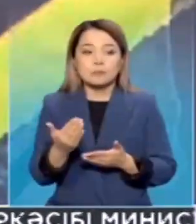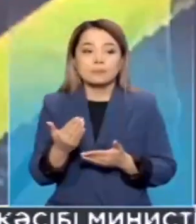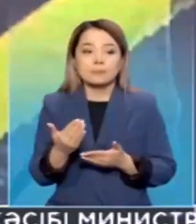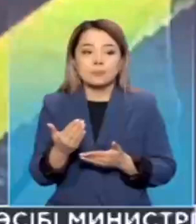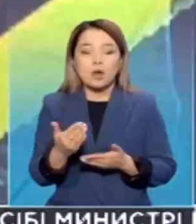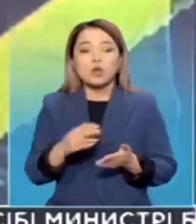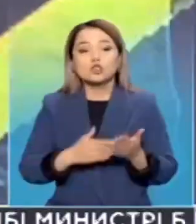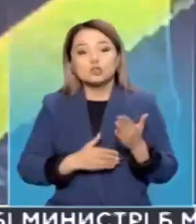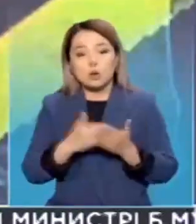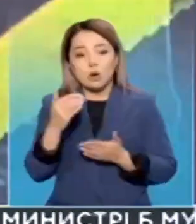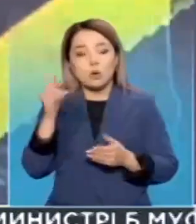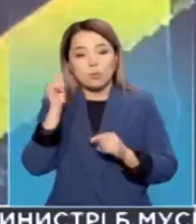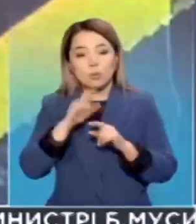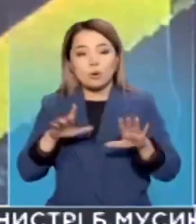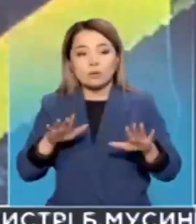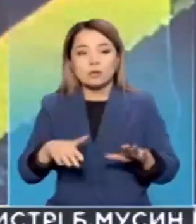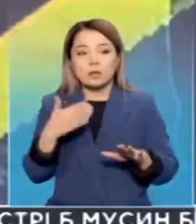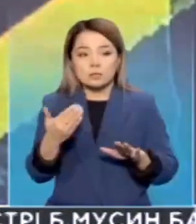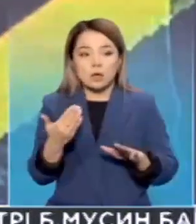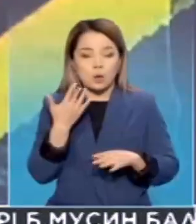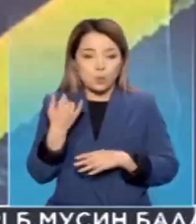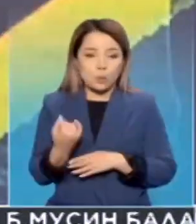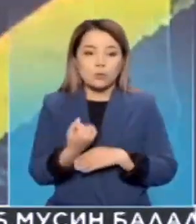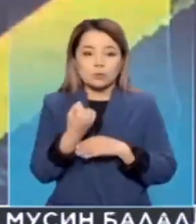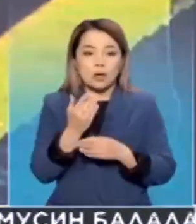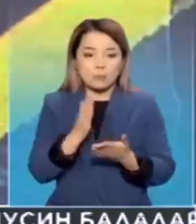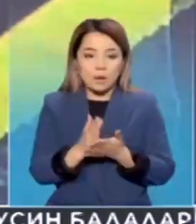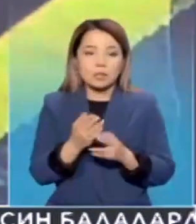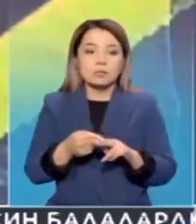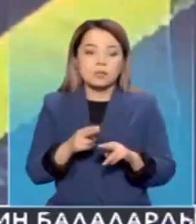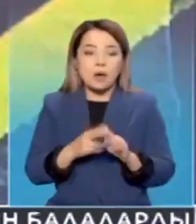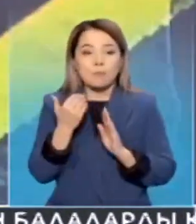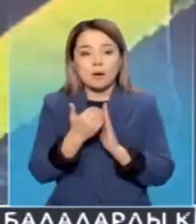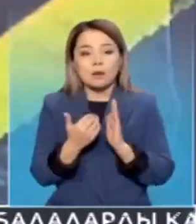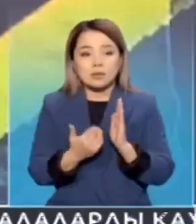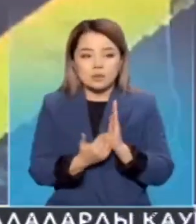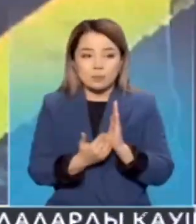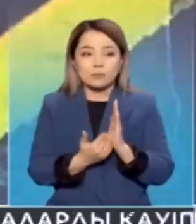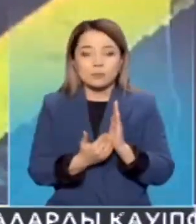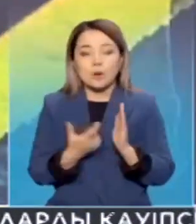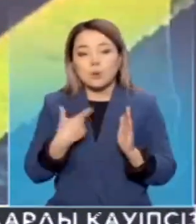70-тен аса жоғарғы оқу орындары қолдап жатыр. Сондықтан бұл бағдарлама